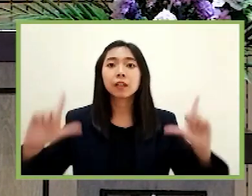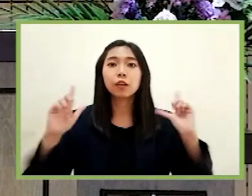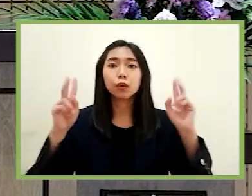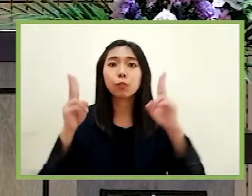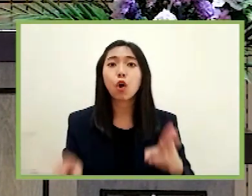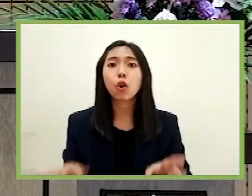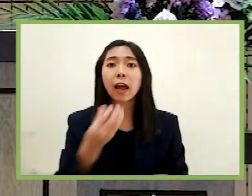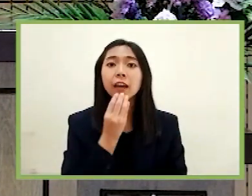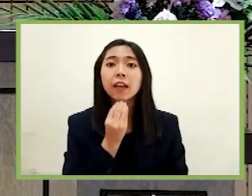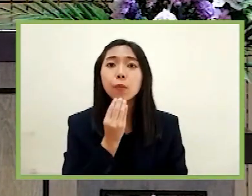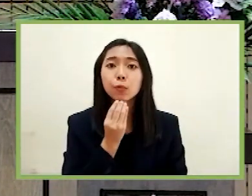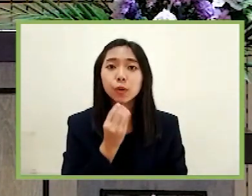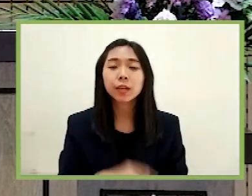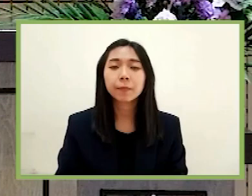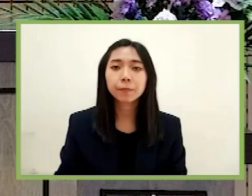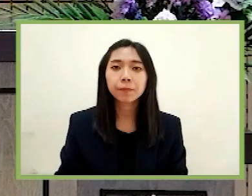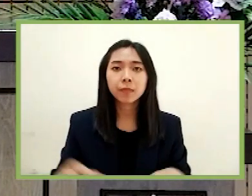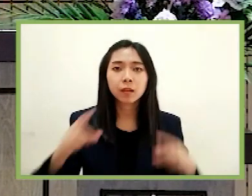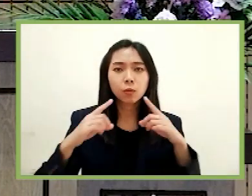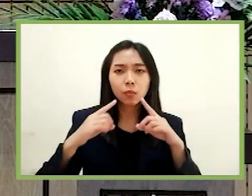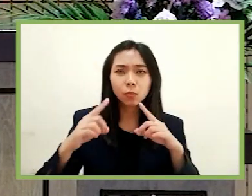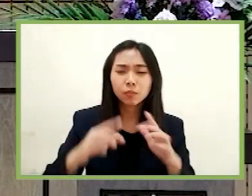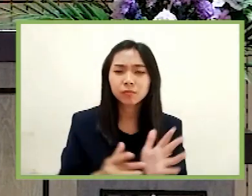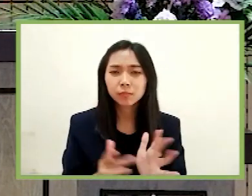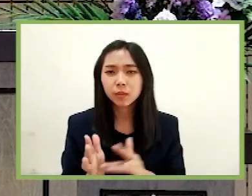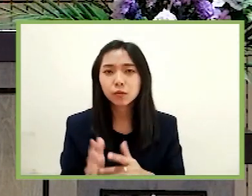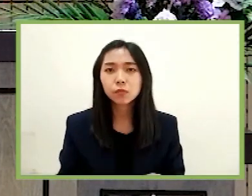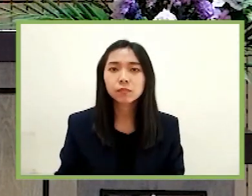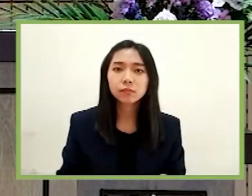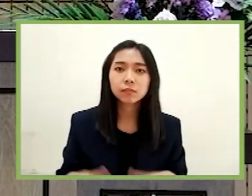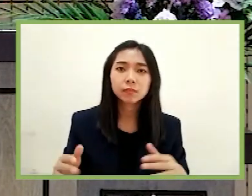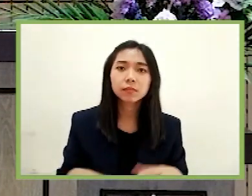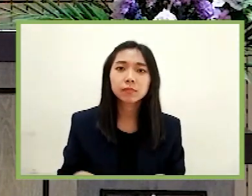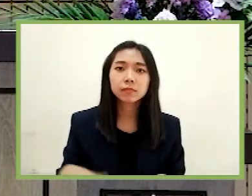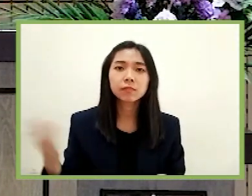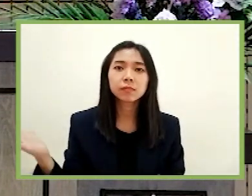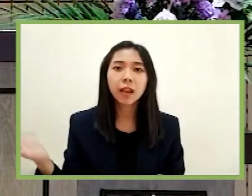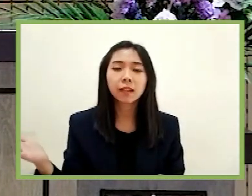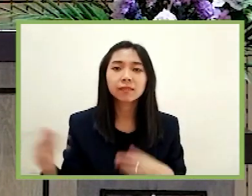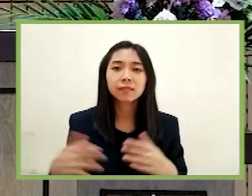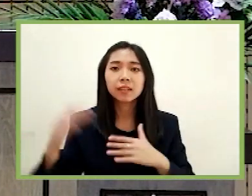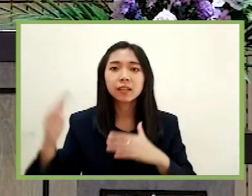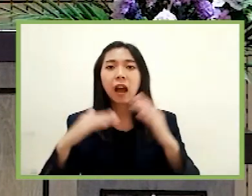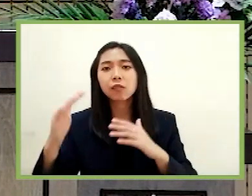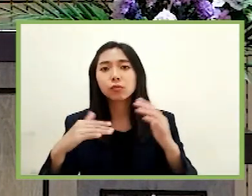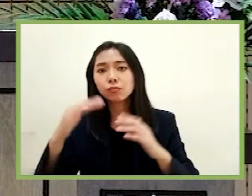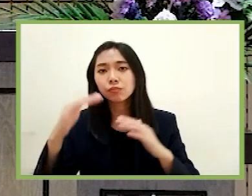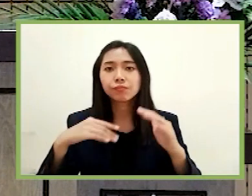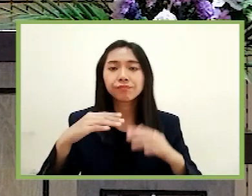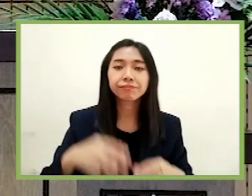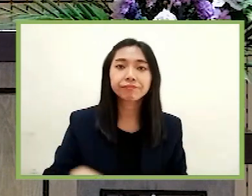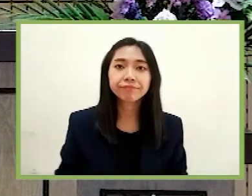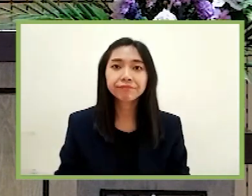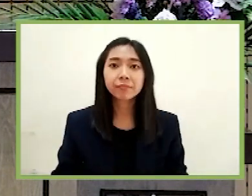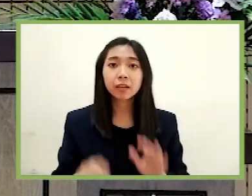yang berbincang-bincang dengan Yesus yang kemudian ragu ini Mesias atau tidak seringkali menjadi